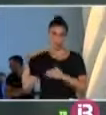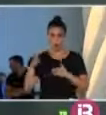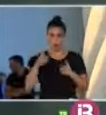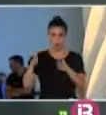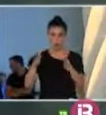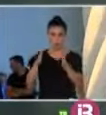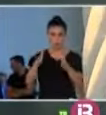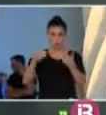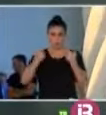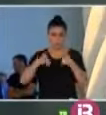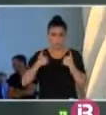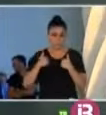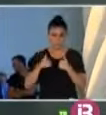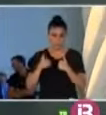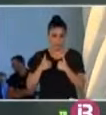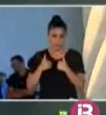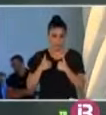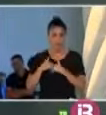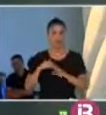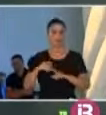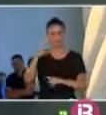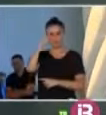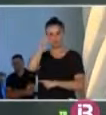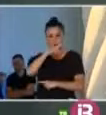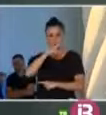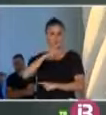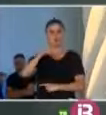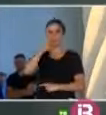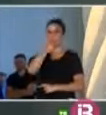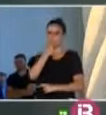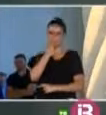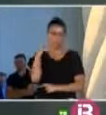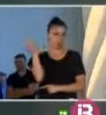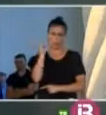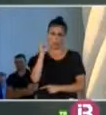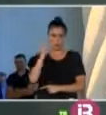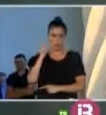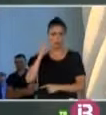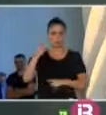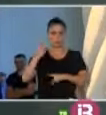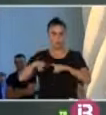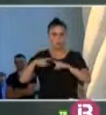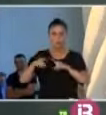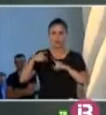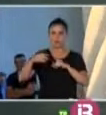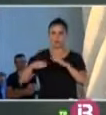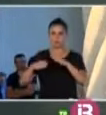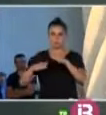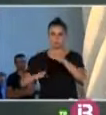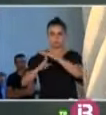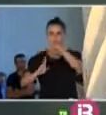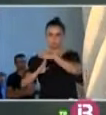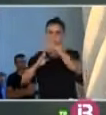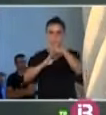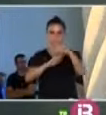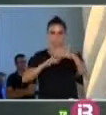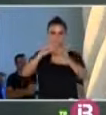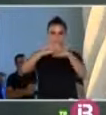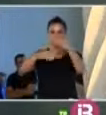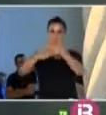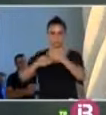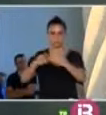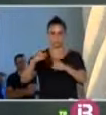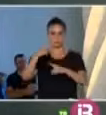traçat. Sabem que recórrer-lo no serà fàcil, que hi haurà costes, pedres i revolts, però